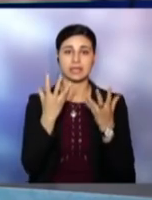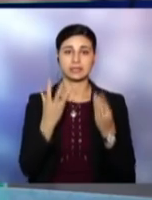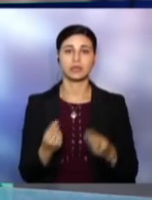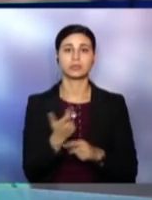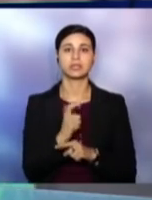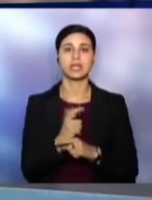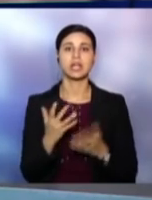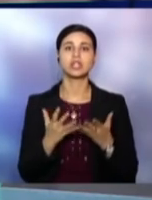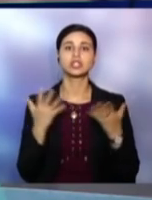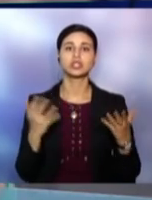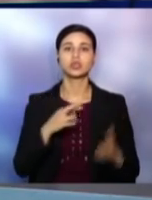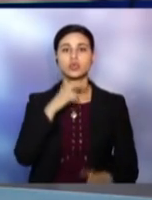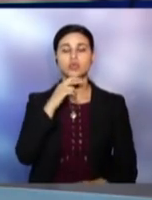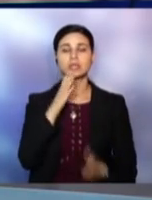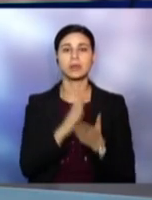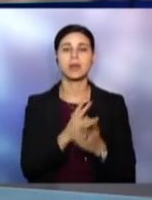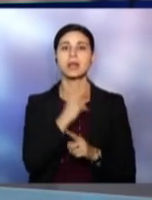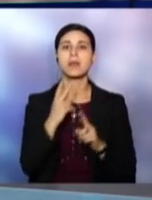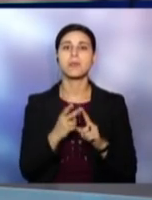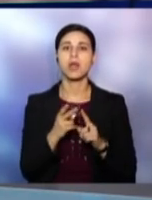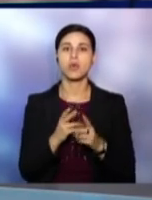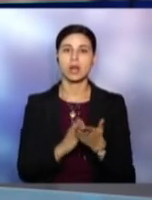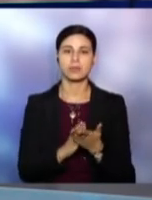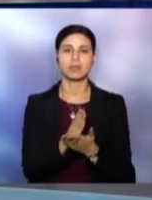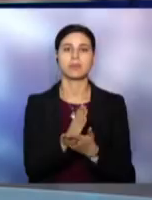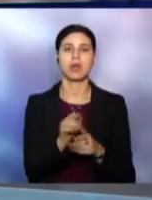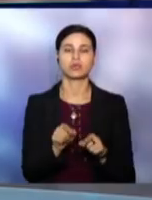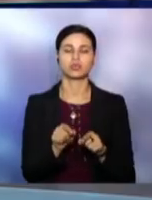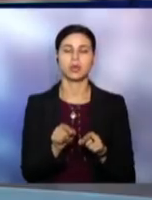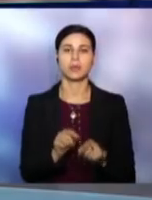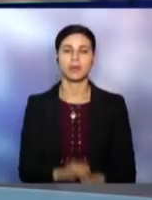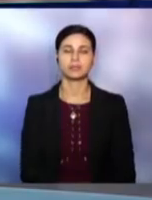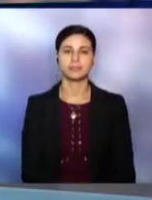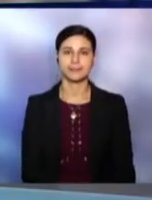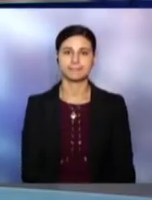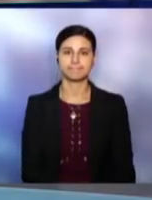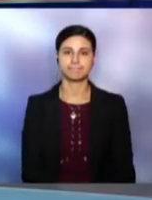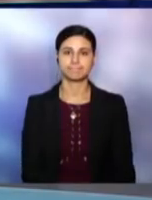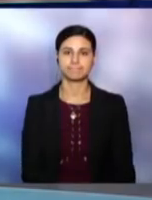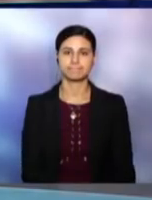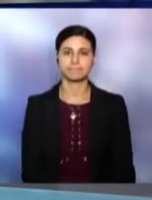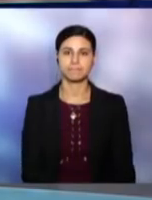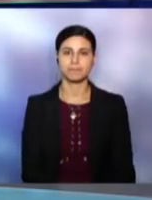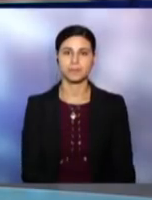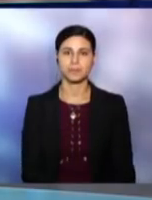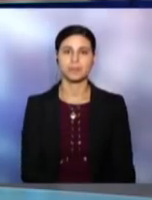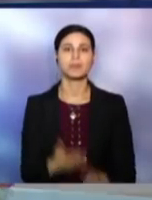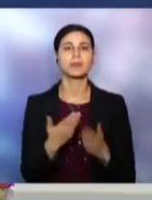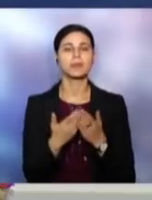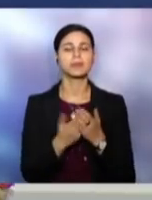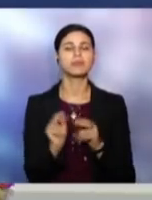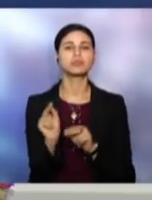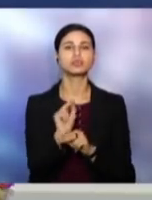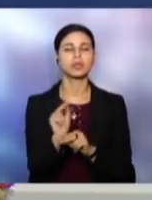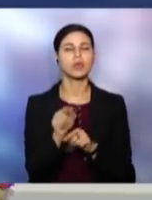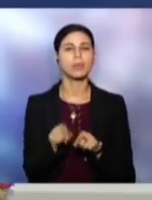დიდი ყურადღება ექცევა მეორე მიმართულებას ანტიბაქტერიული თქვათ თერაპიაში, როგორიც არის ფაგოთერაპია. ხა თუ